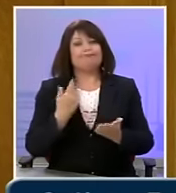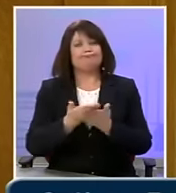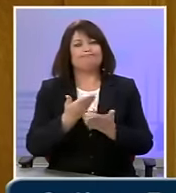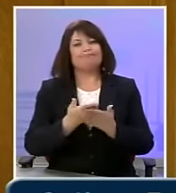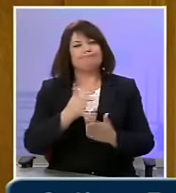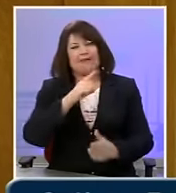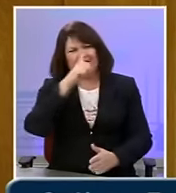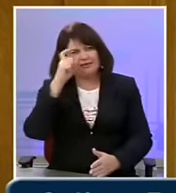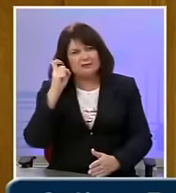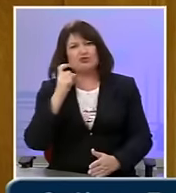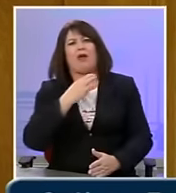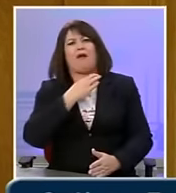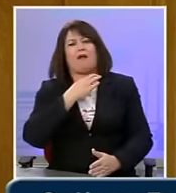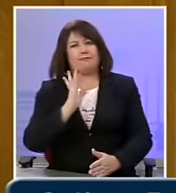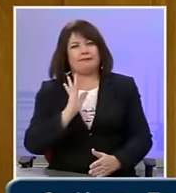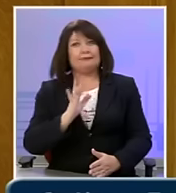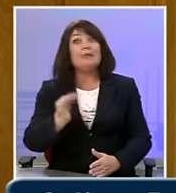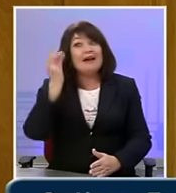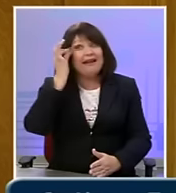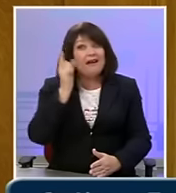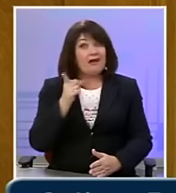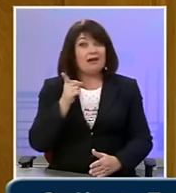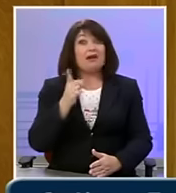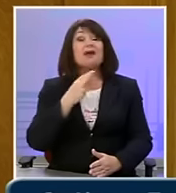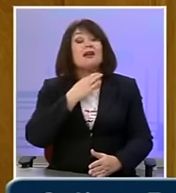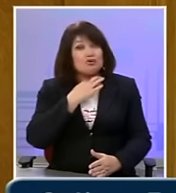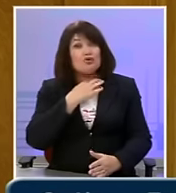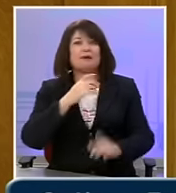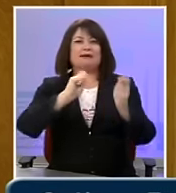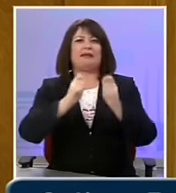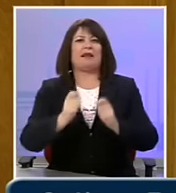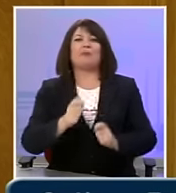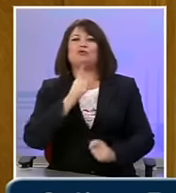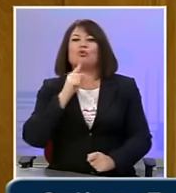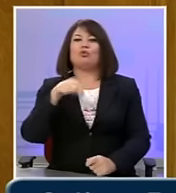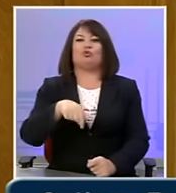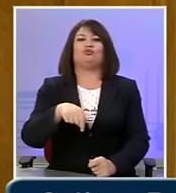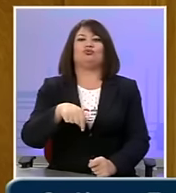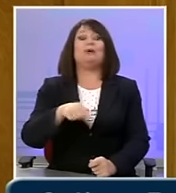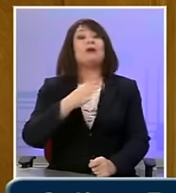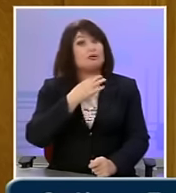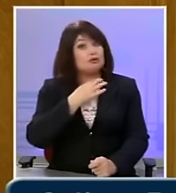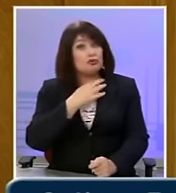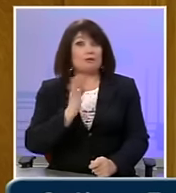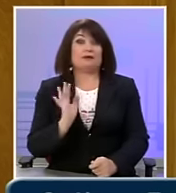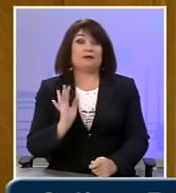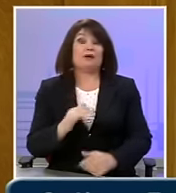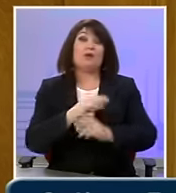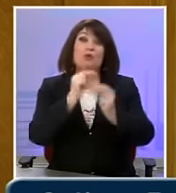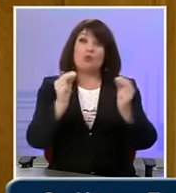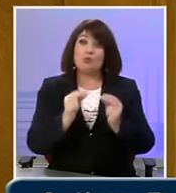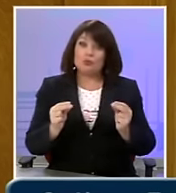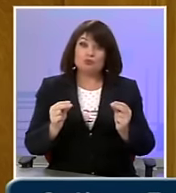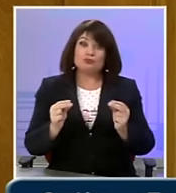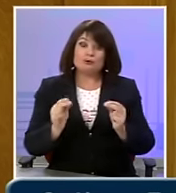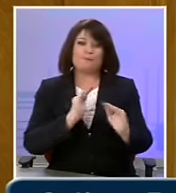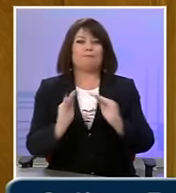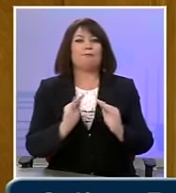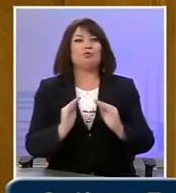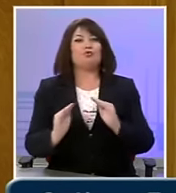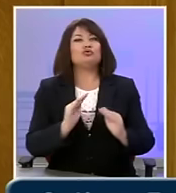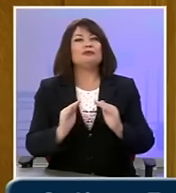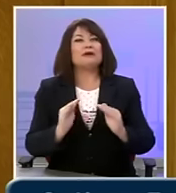απαιτητικές και στη Γαλλία. Χρειαζόμαστε τέτοιες μεταρρυθμίσεις, έτσι ώστε να προστατεύσουμε το